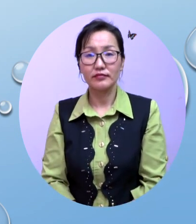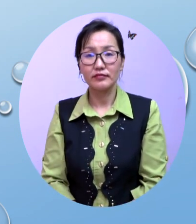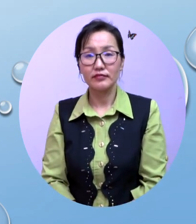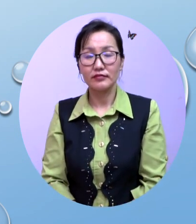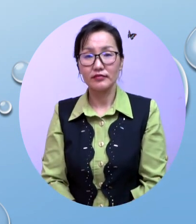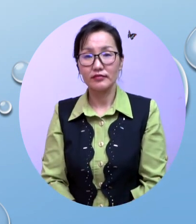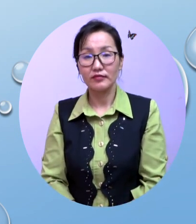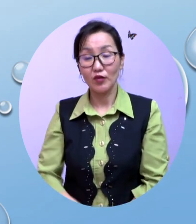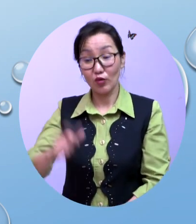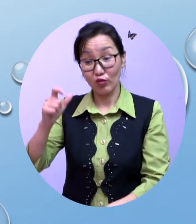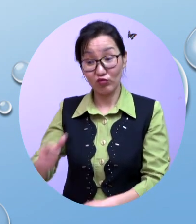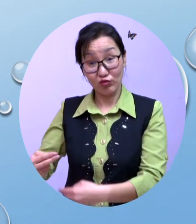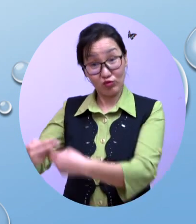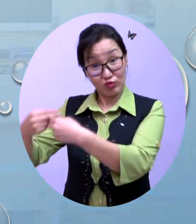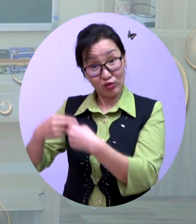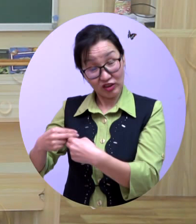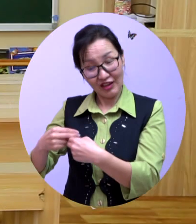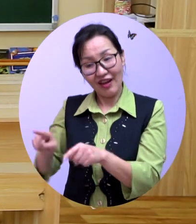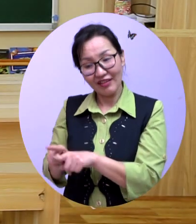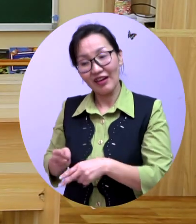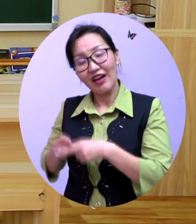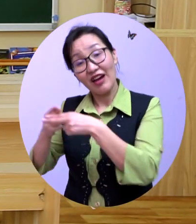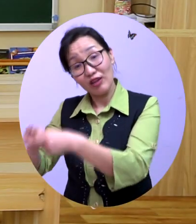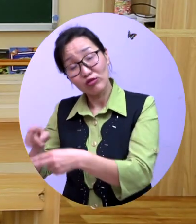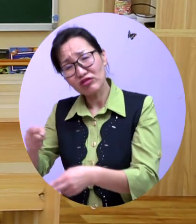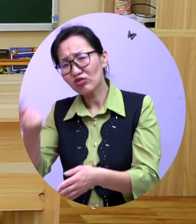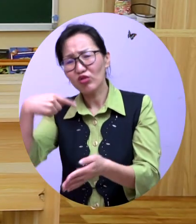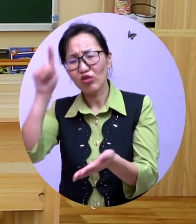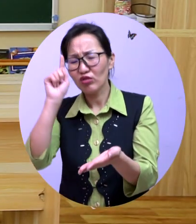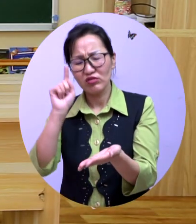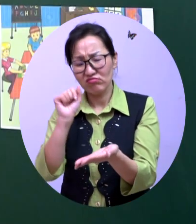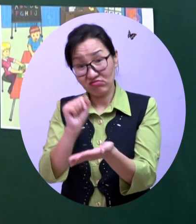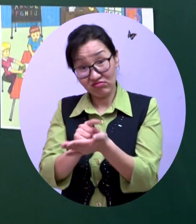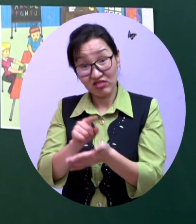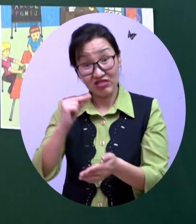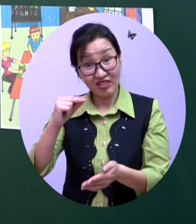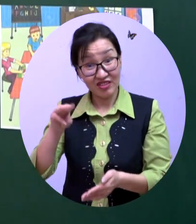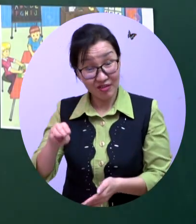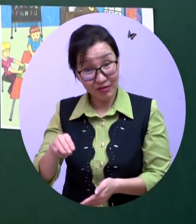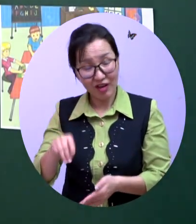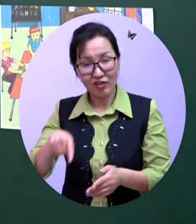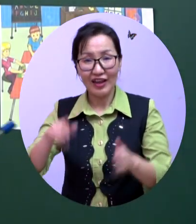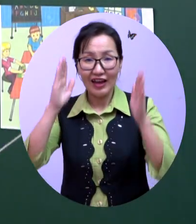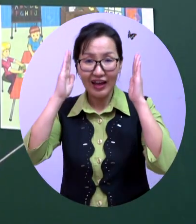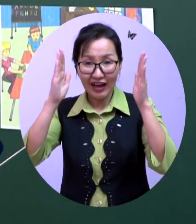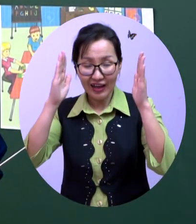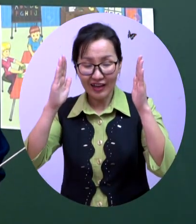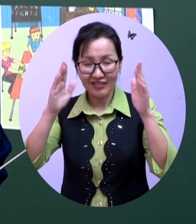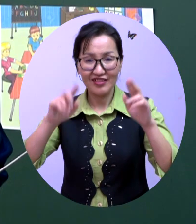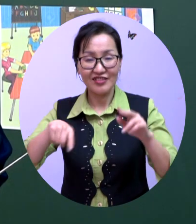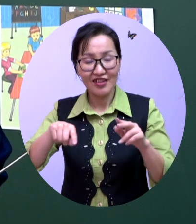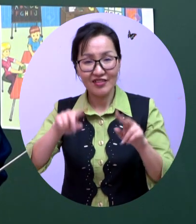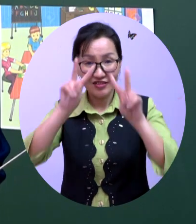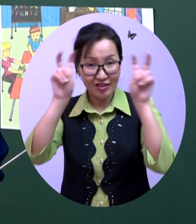За тэгвэл хүний тусыг хариулах нь эрхэм чанар гэж уншлаа. Одоо анхааралтай нэгэн